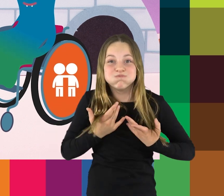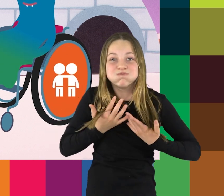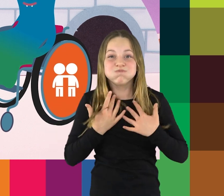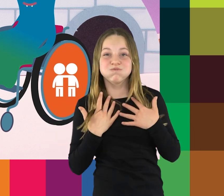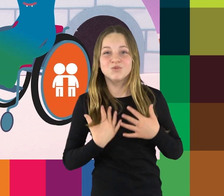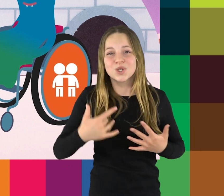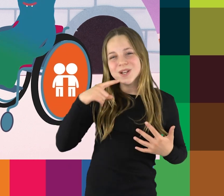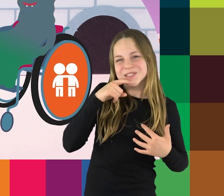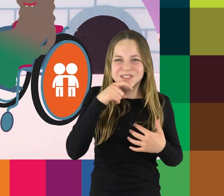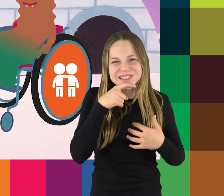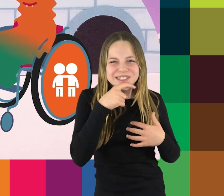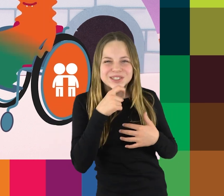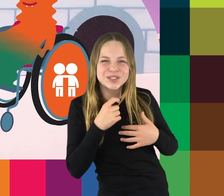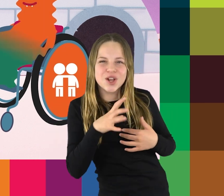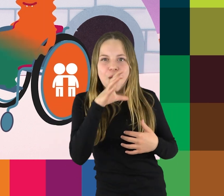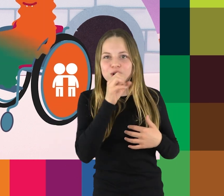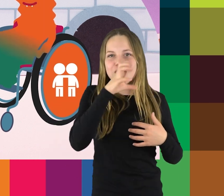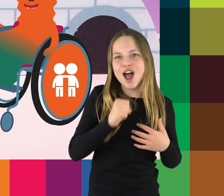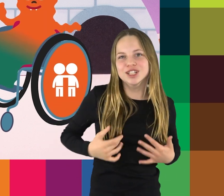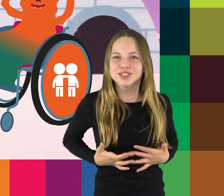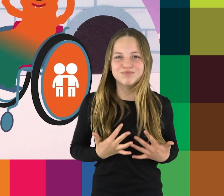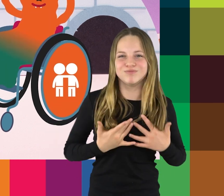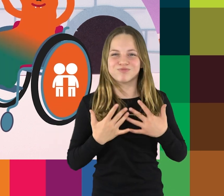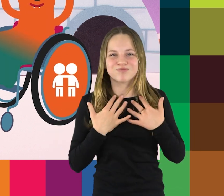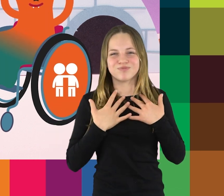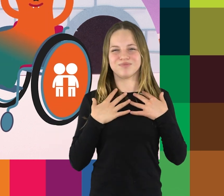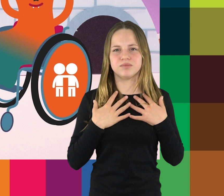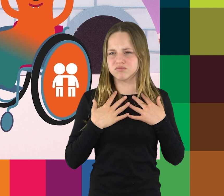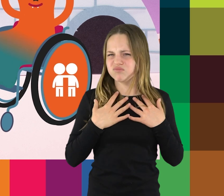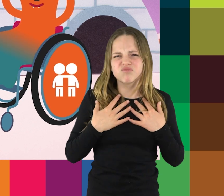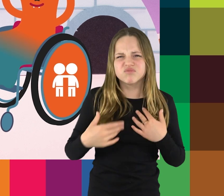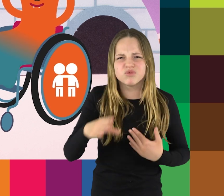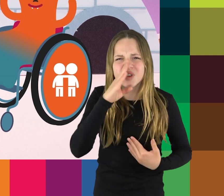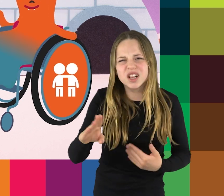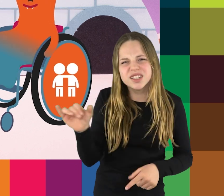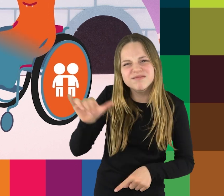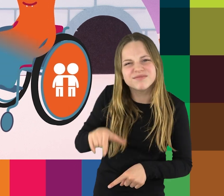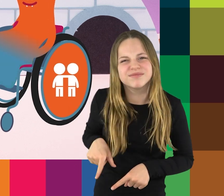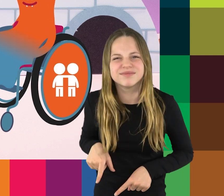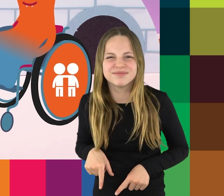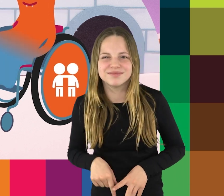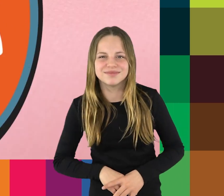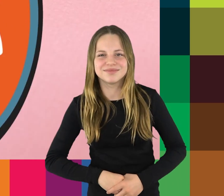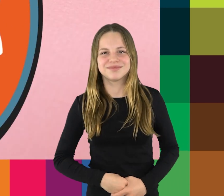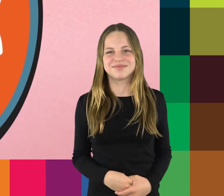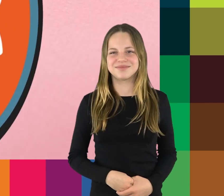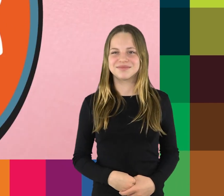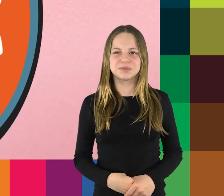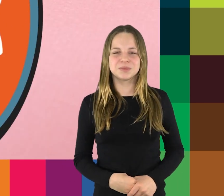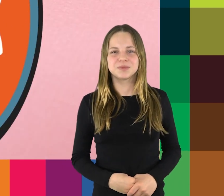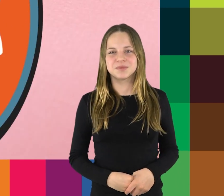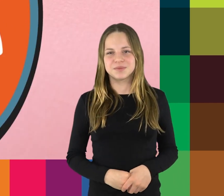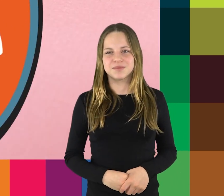devient orange. Ça chatouille. C'est quoi ce droit?